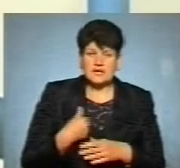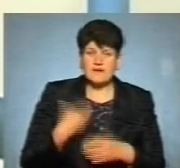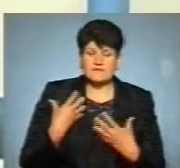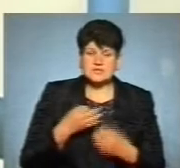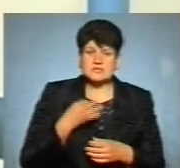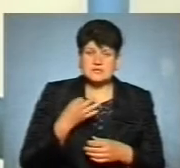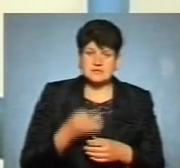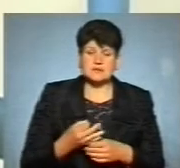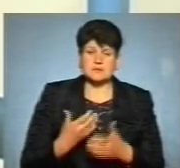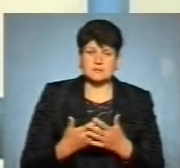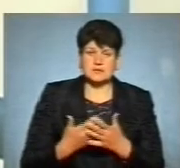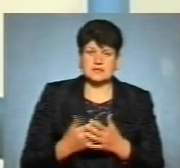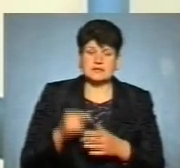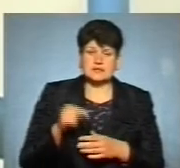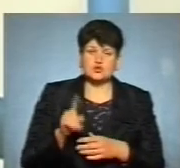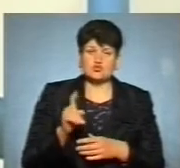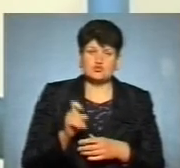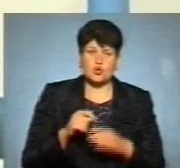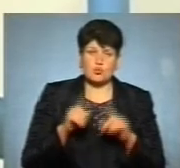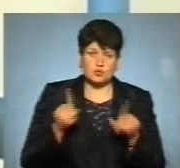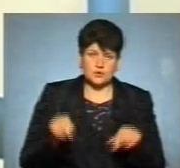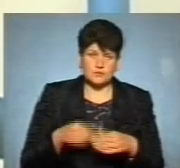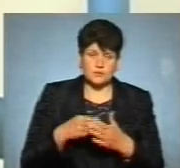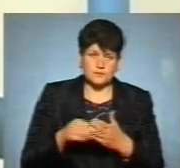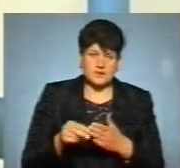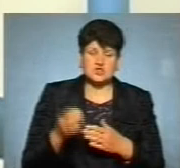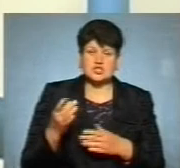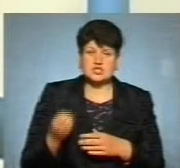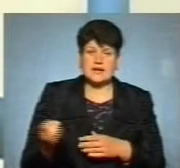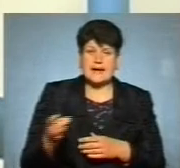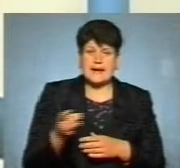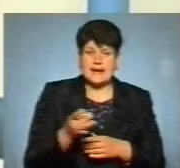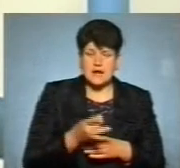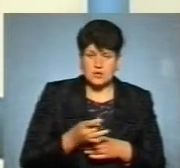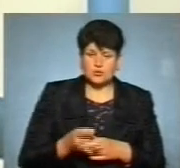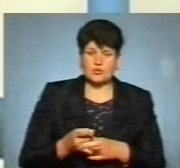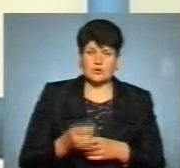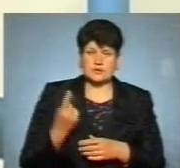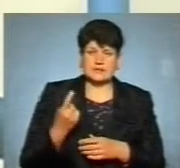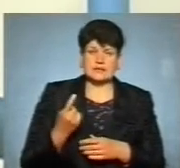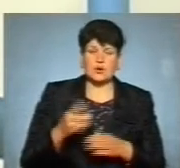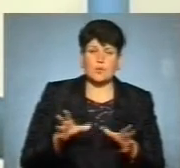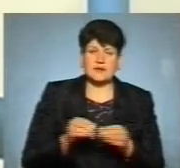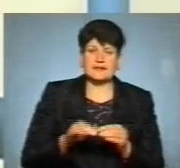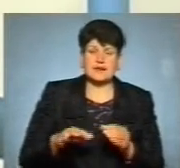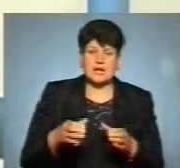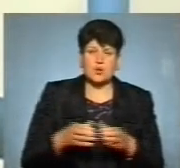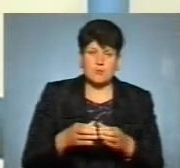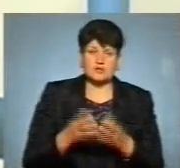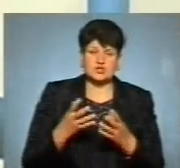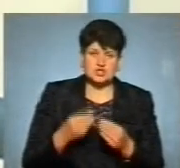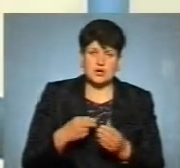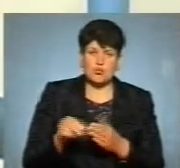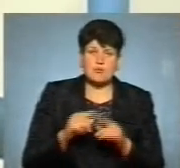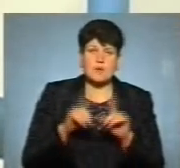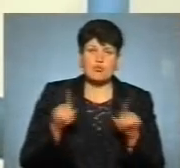там, мовно кажучи, закупили 1100 путівок, ще там райони чи там об'єм територіальних громади, ще там певну кількість путівок закуплять